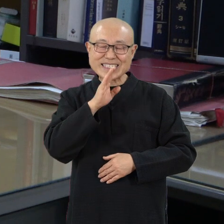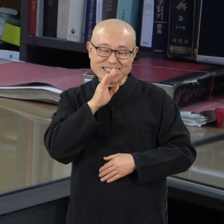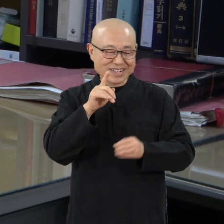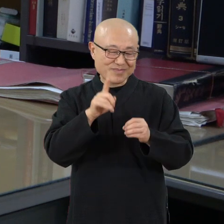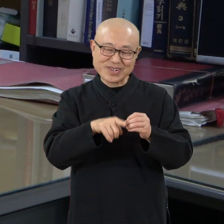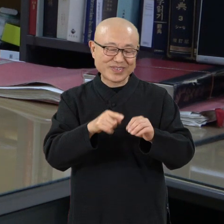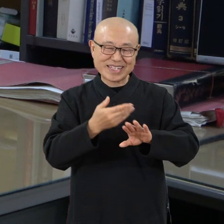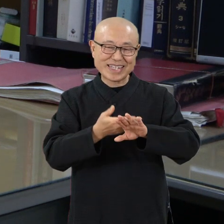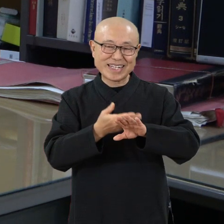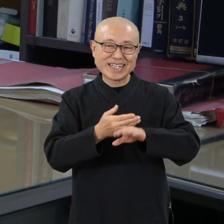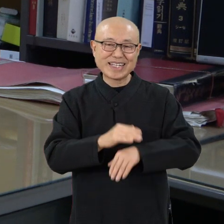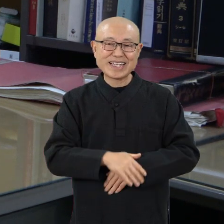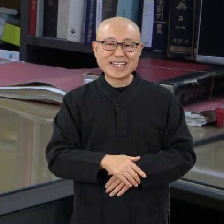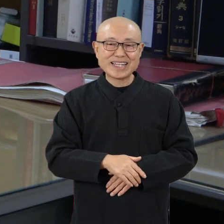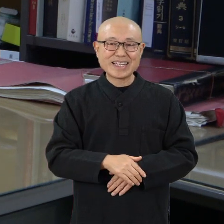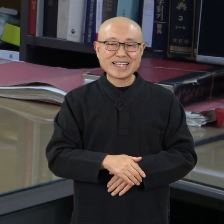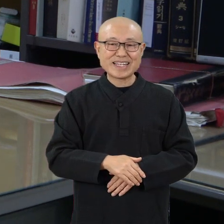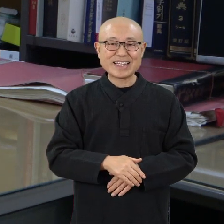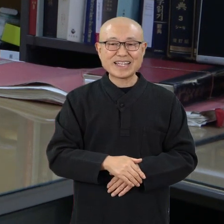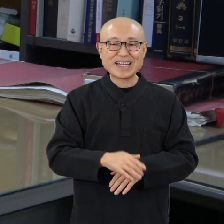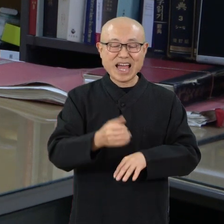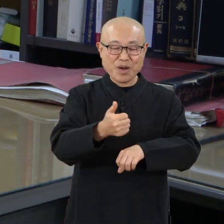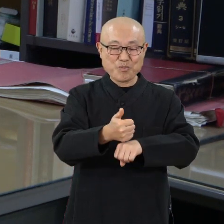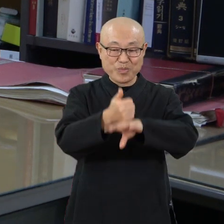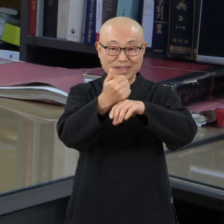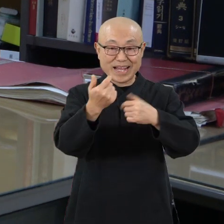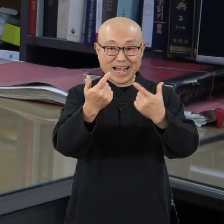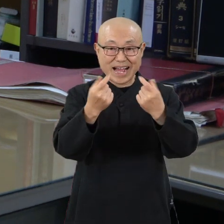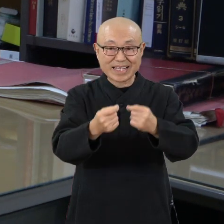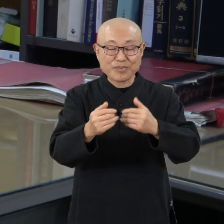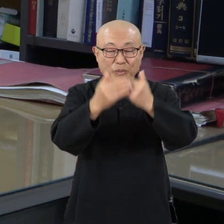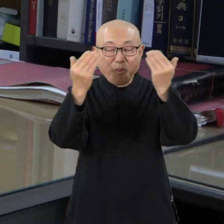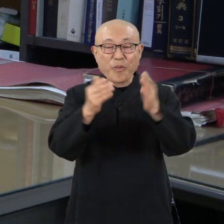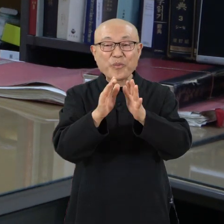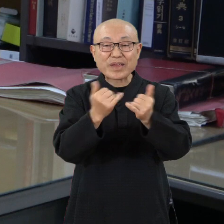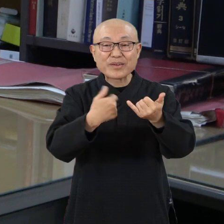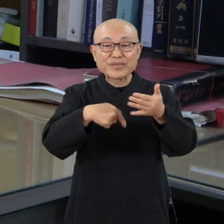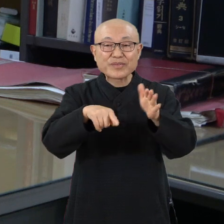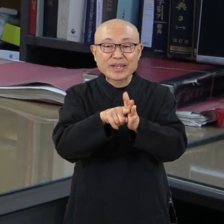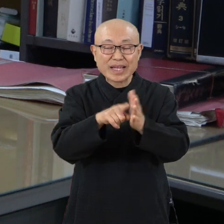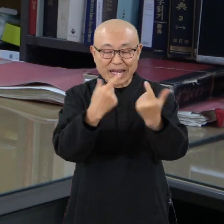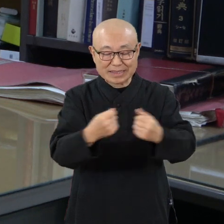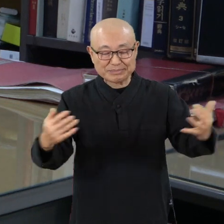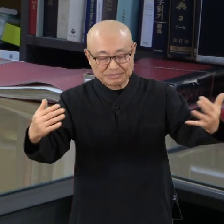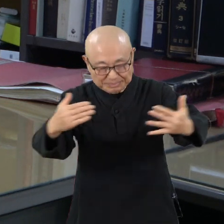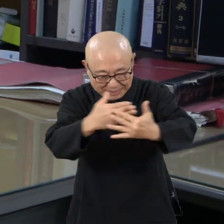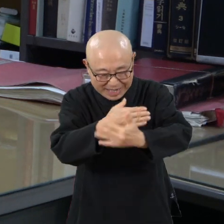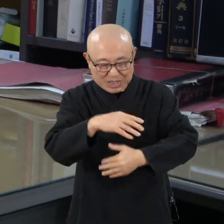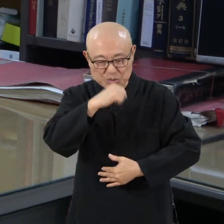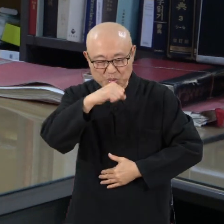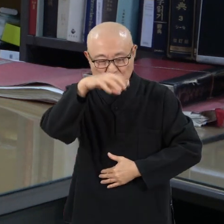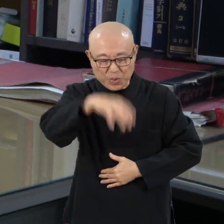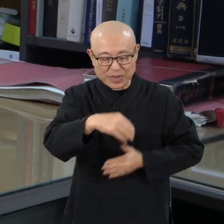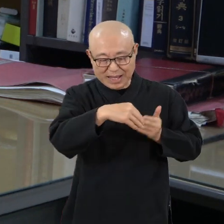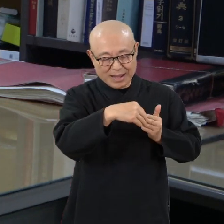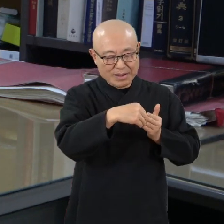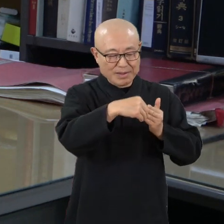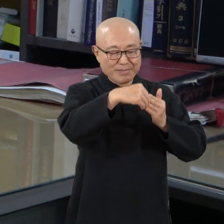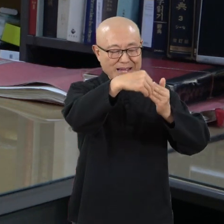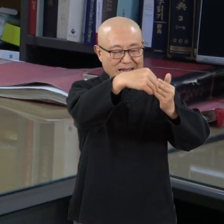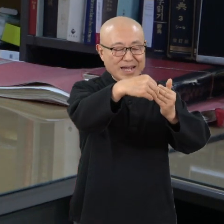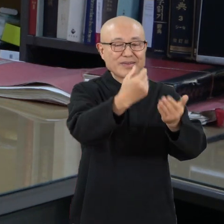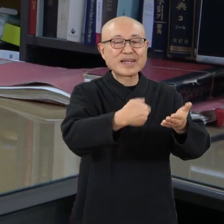할 수 없다. 그래서 대보살의 경지 모두를 다 함께 극락으로 그 가게